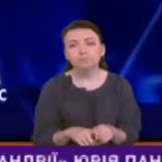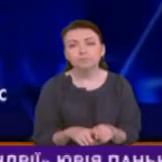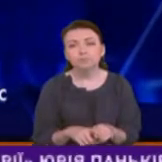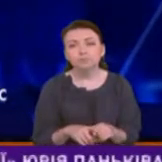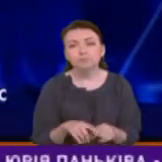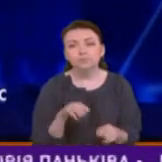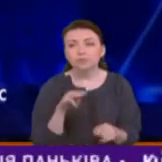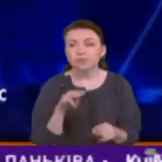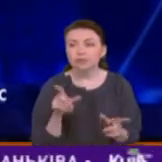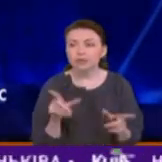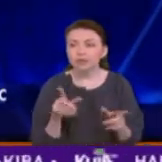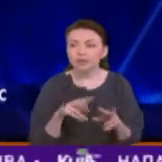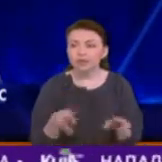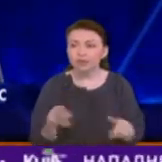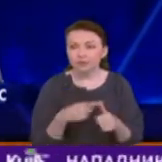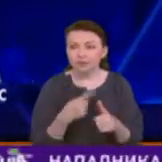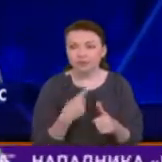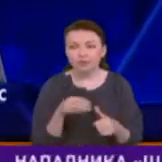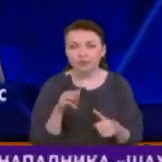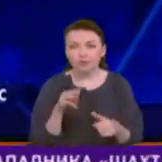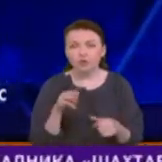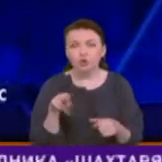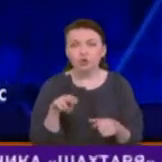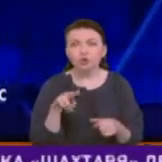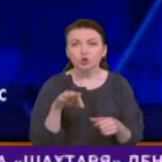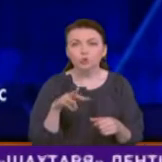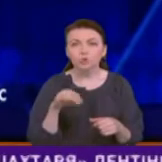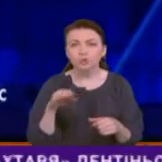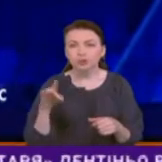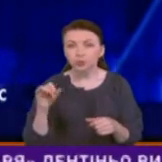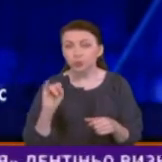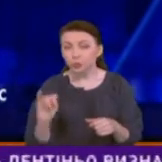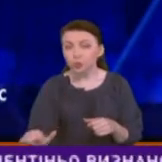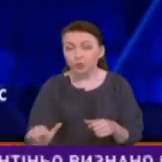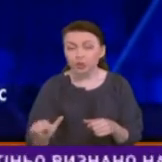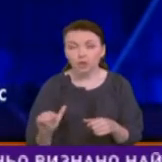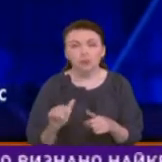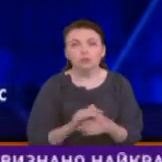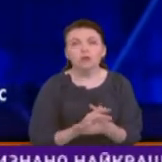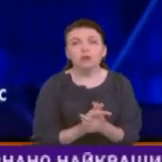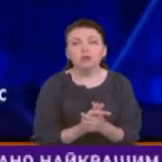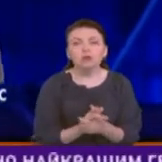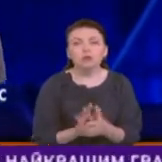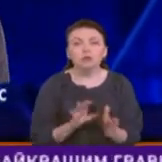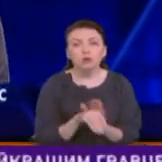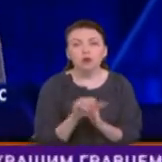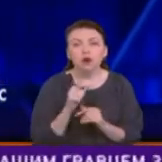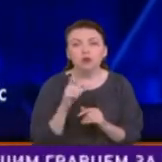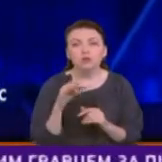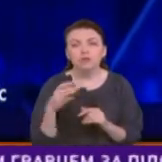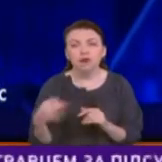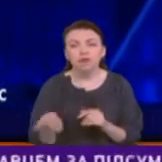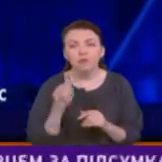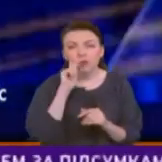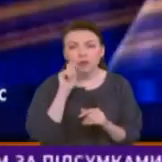теска повний нашого представителя Епіфанія, Епіфаній Думітрію, який заходить архієрієм в Україну. Ну, а далі